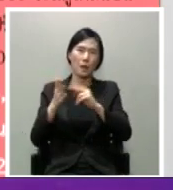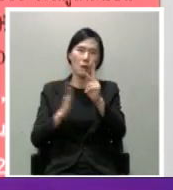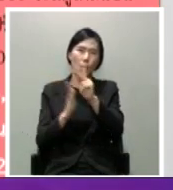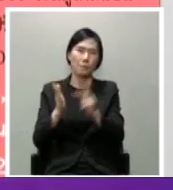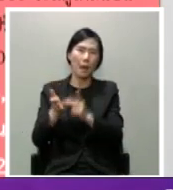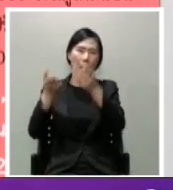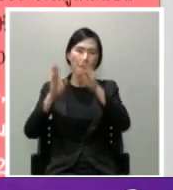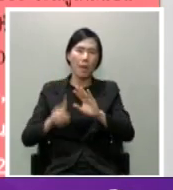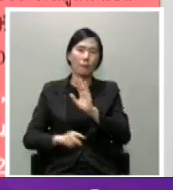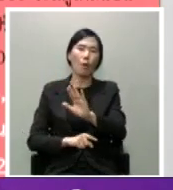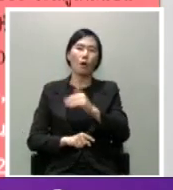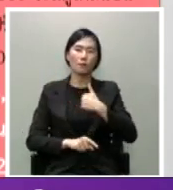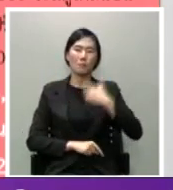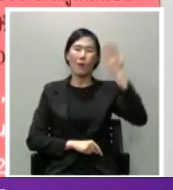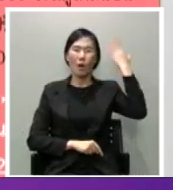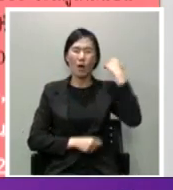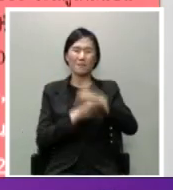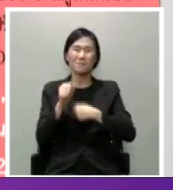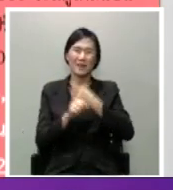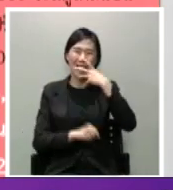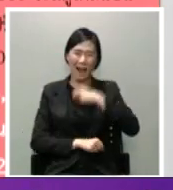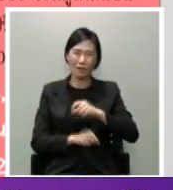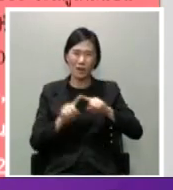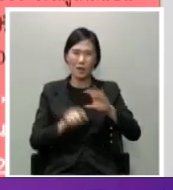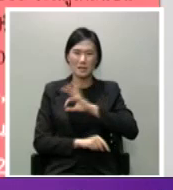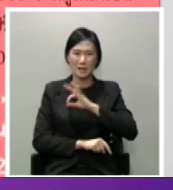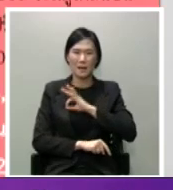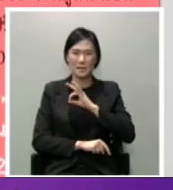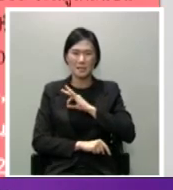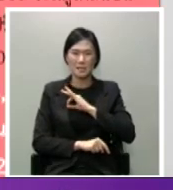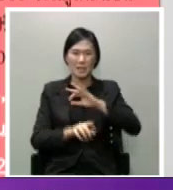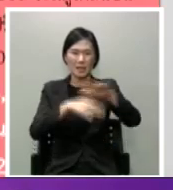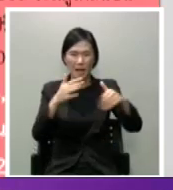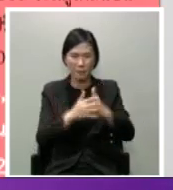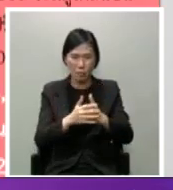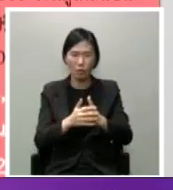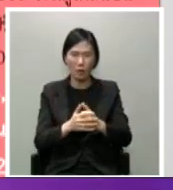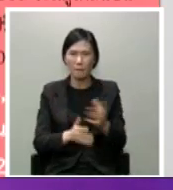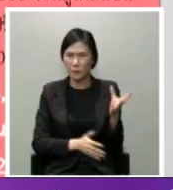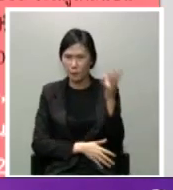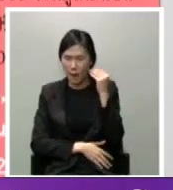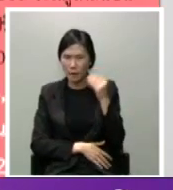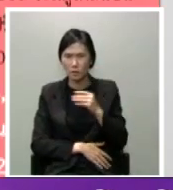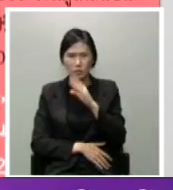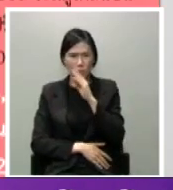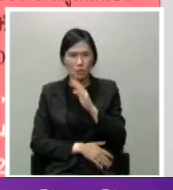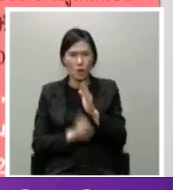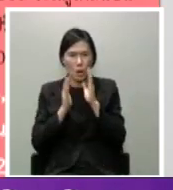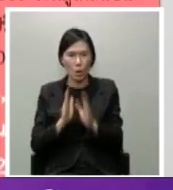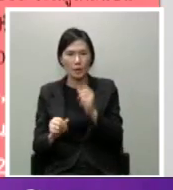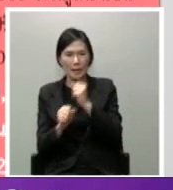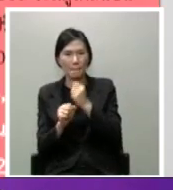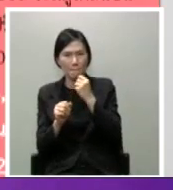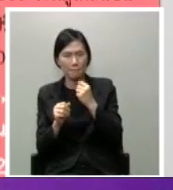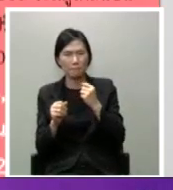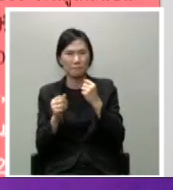สมัยนั้นเขียนว่าท่านสมาชิกช่วยกรุณาฟังถึงความแปลกผู้ใดทำสิ่งต่อไปนี้